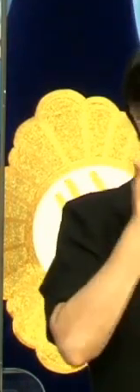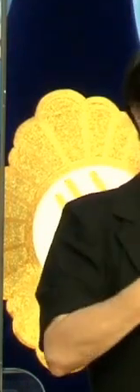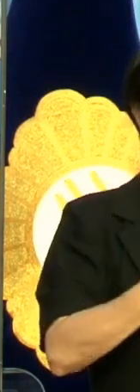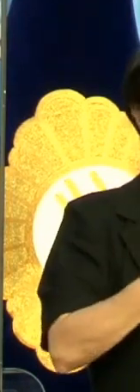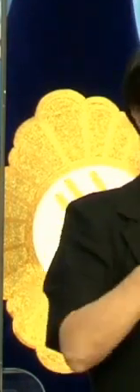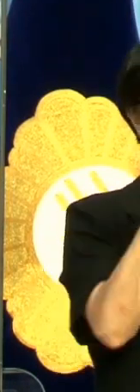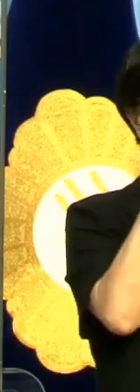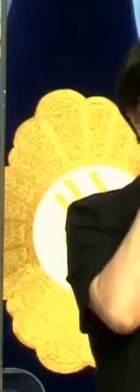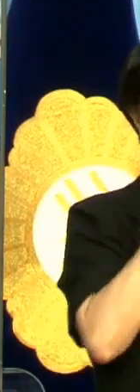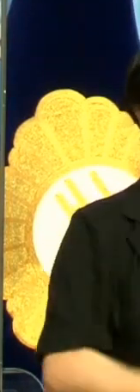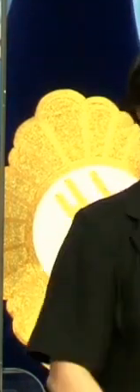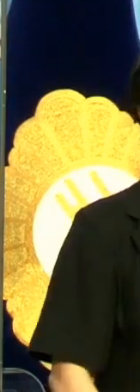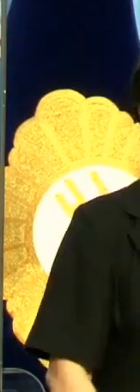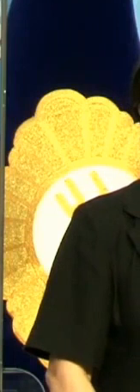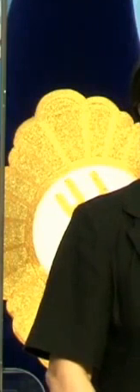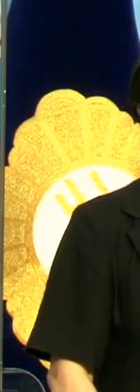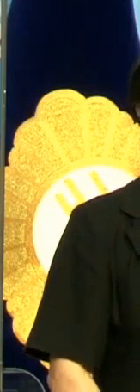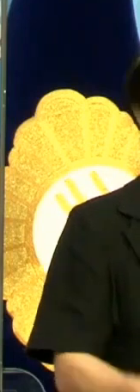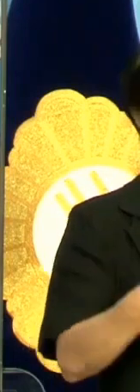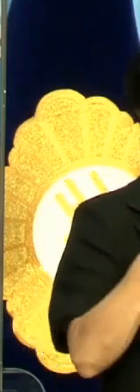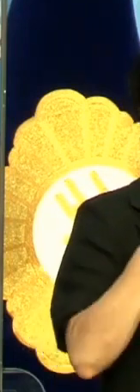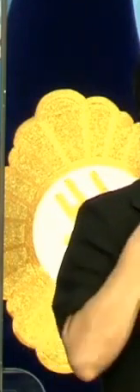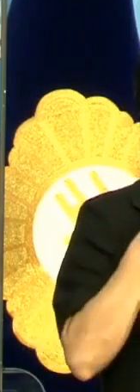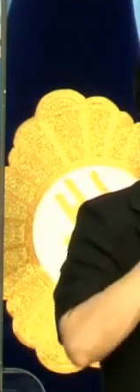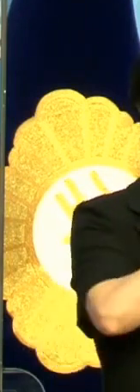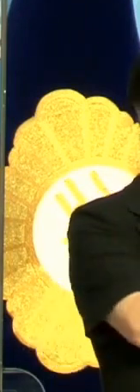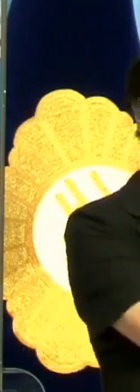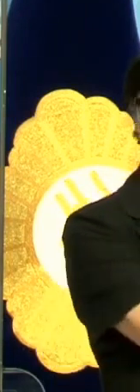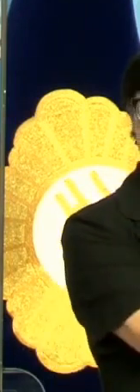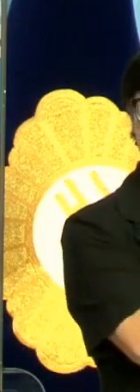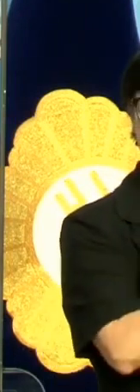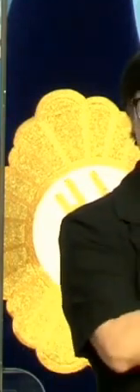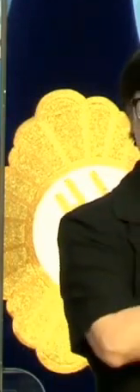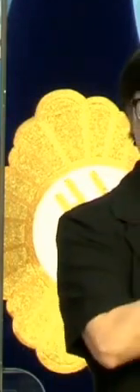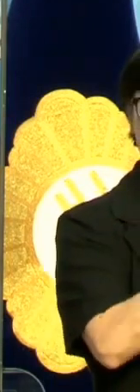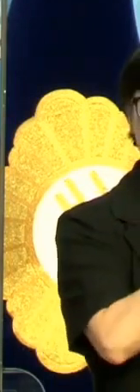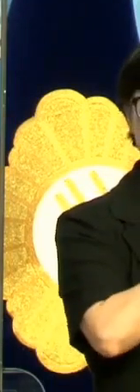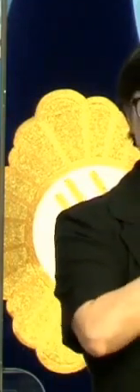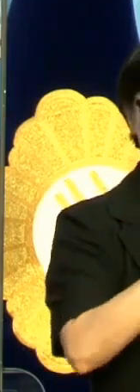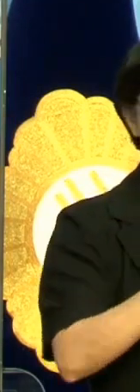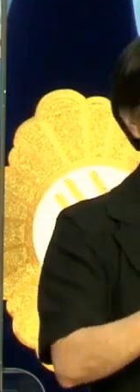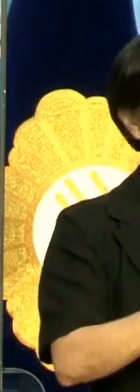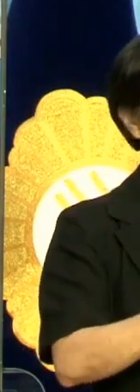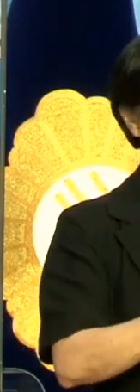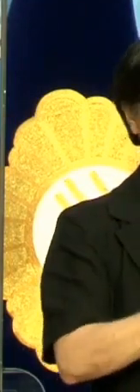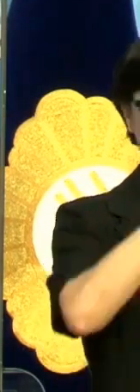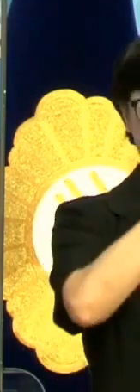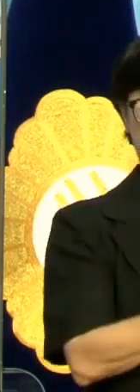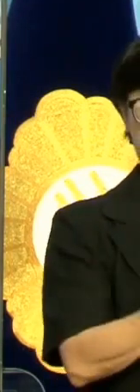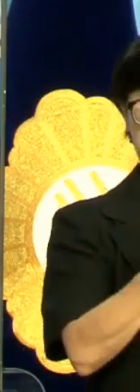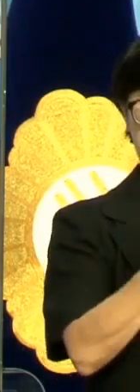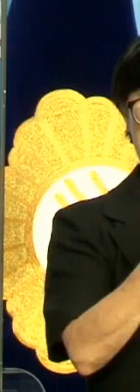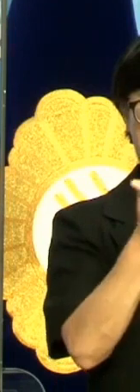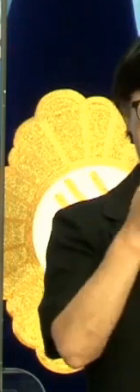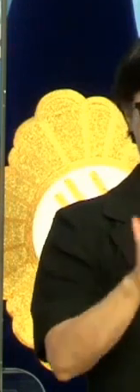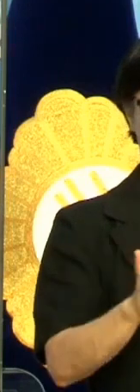되어 있습니다 아울러 육군 규종 160 환자관리 미 처리규정 제 19조제 2항 제 3호 및 제